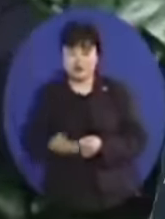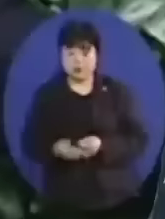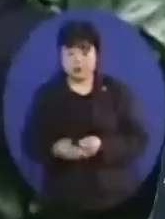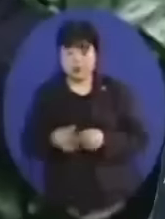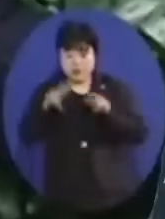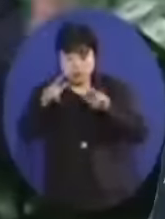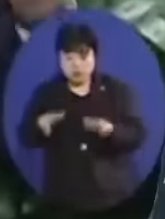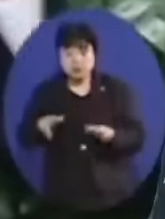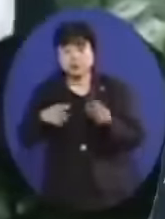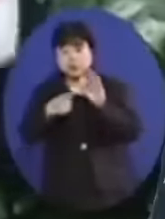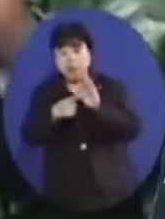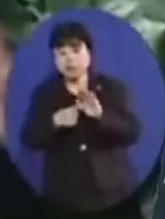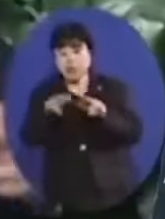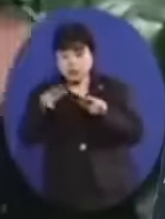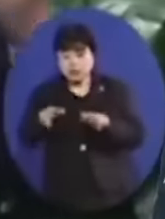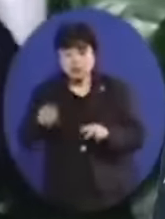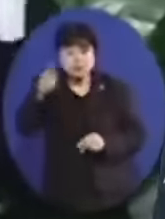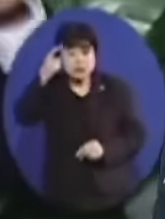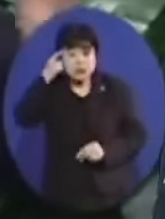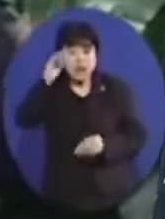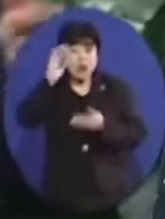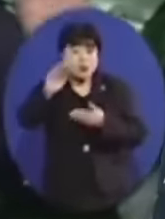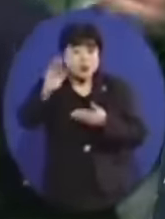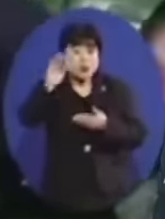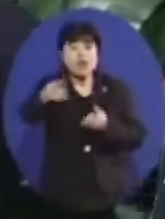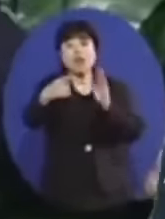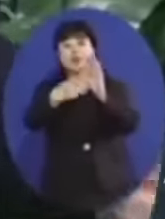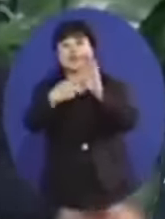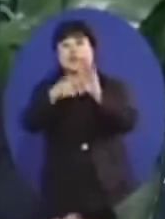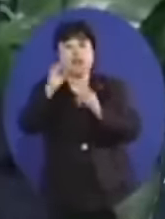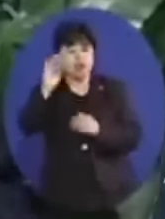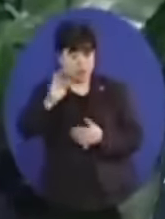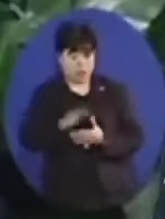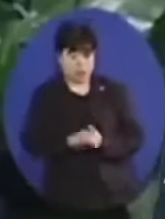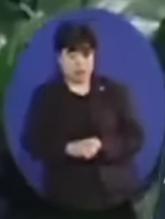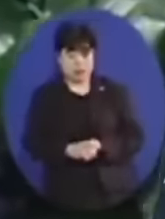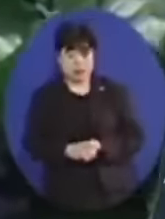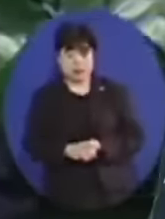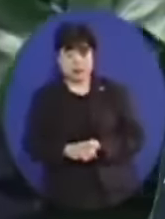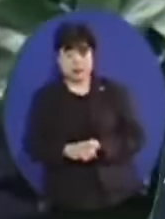현실로 나타나고 있고 현실의 생각은 미래에 나타나는 것입니다.